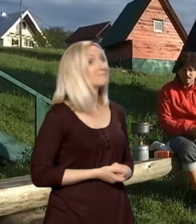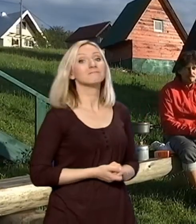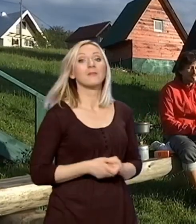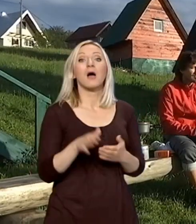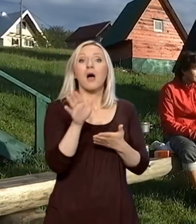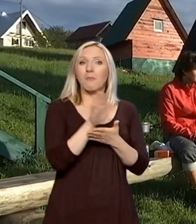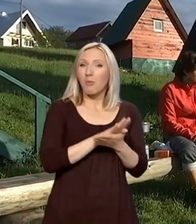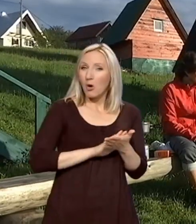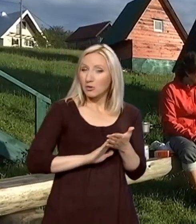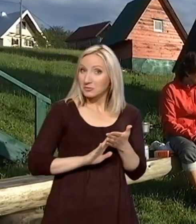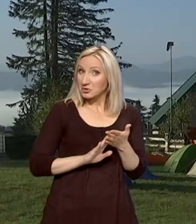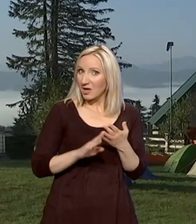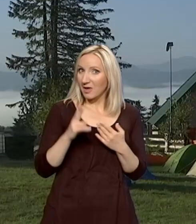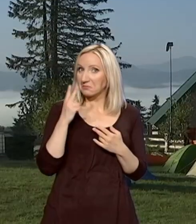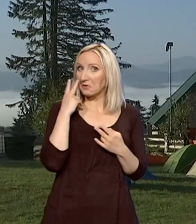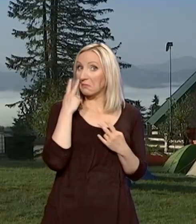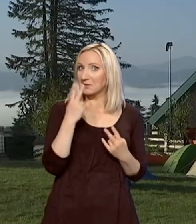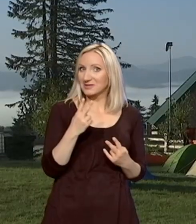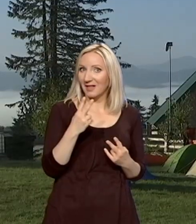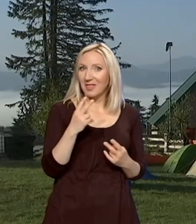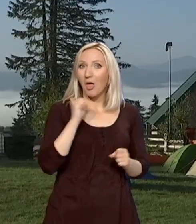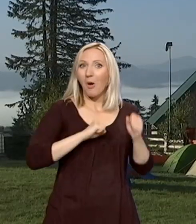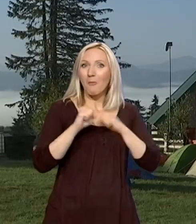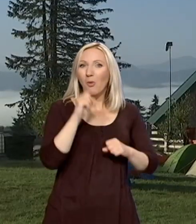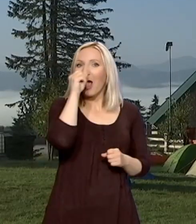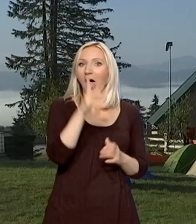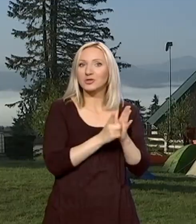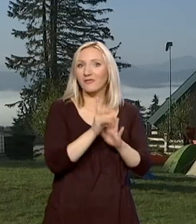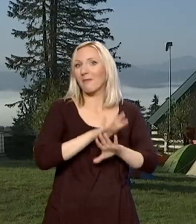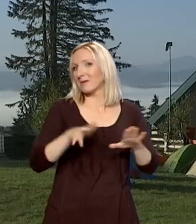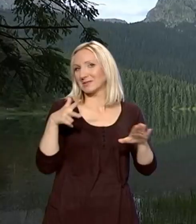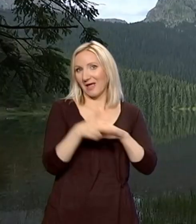Početak je nagoveštavao da su muke sa lošim vremenom iza nas.